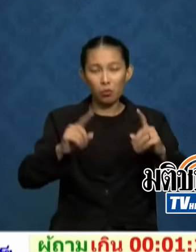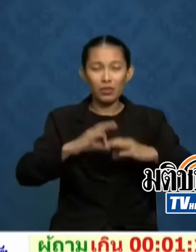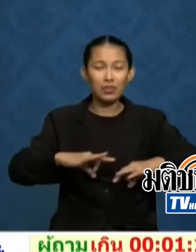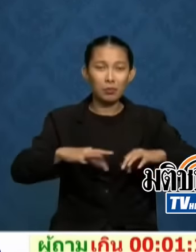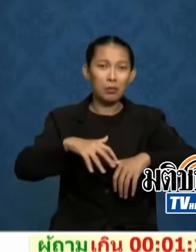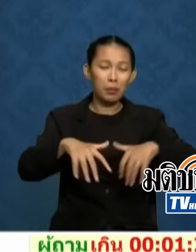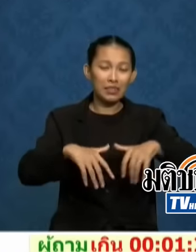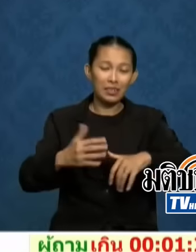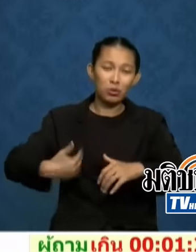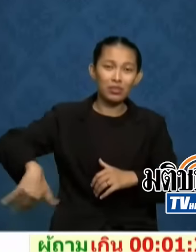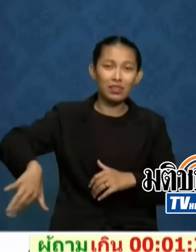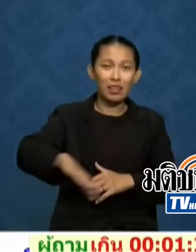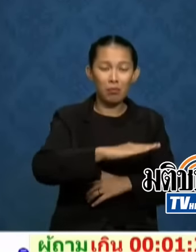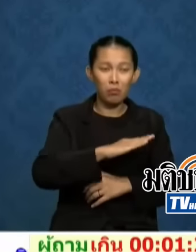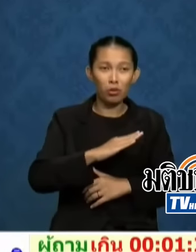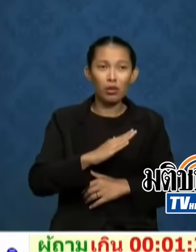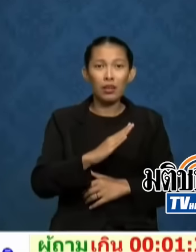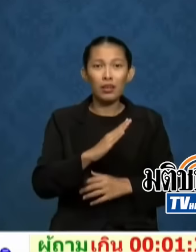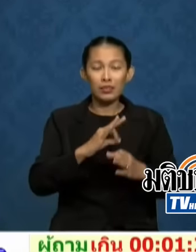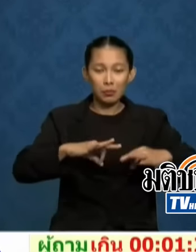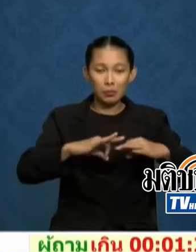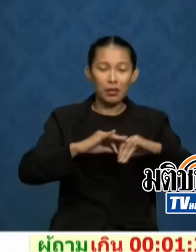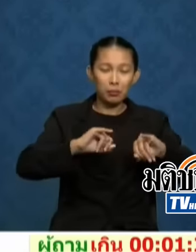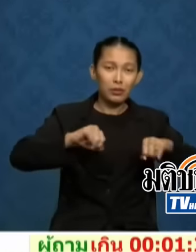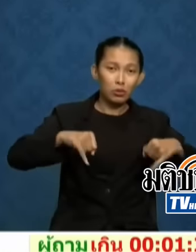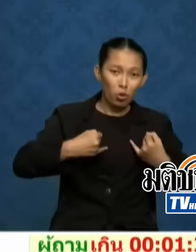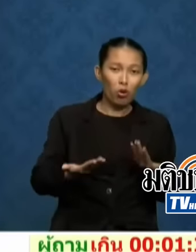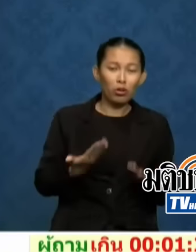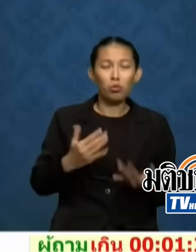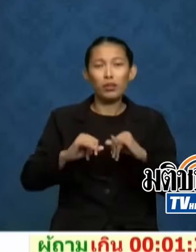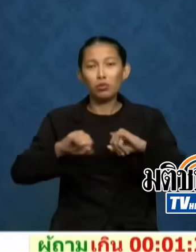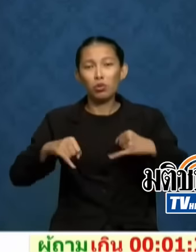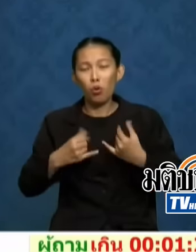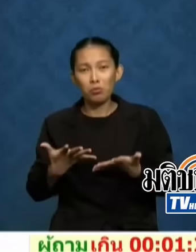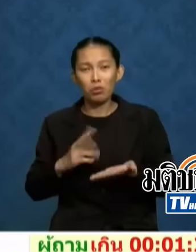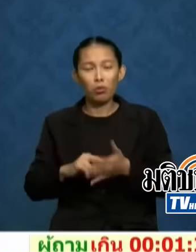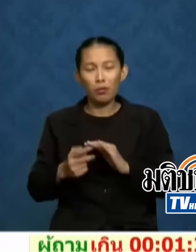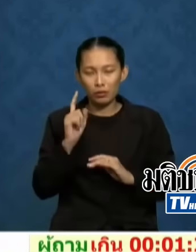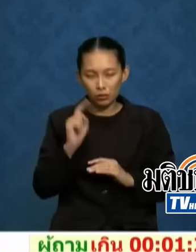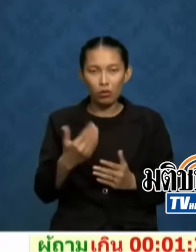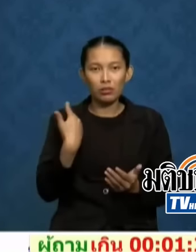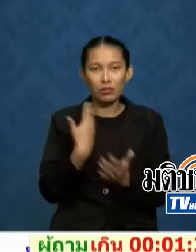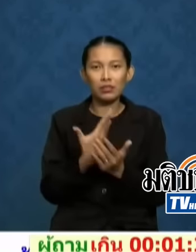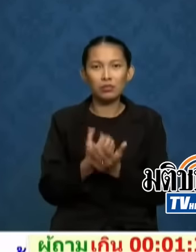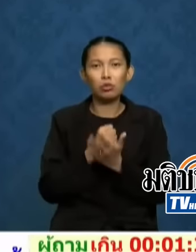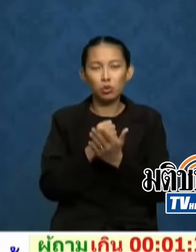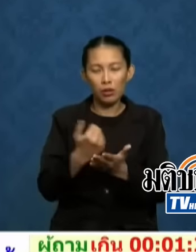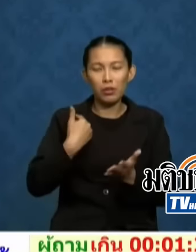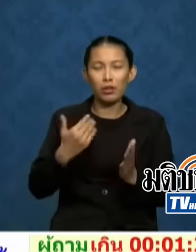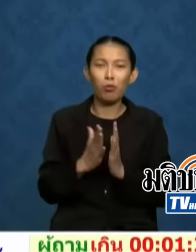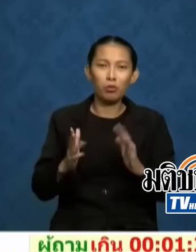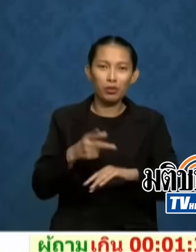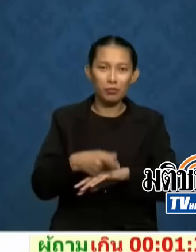กคนที่ประสบอุทกภัยไม่ว่าเขาจะมีกรรมสิทธิ์หรือไม่มีกรรมสิทธิ์ต้องได้รับการเยียวยาขอบคุณท่านประธานครับ ครับขอบคุณม